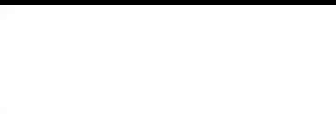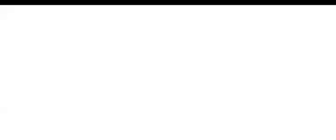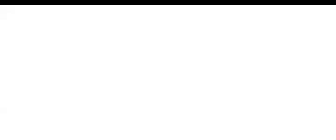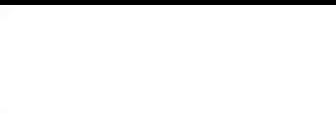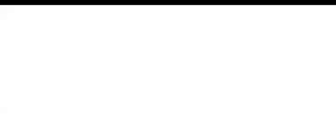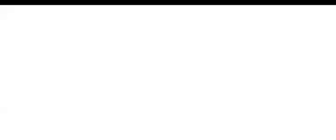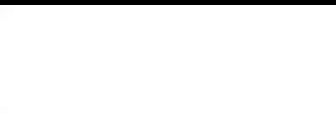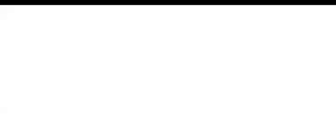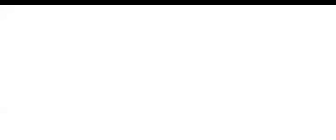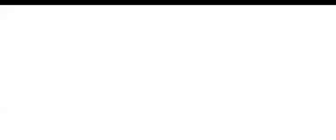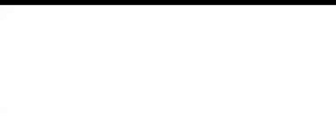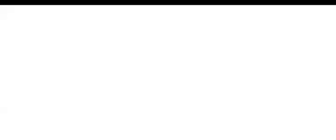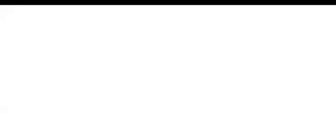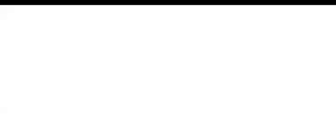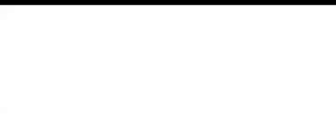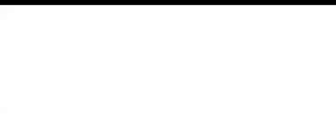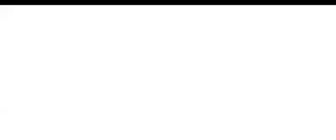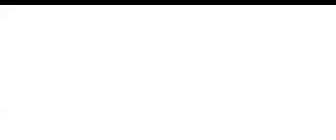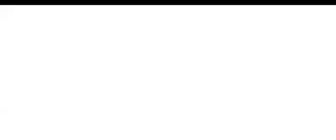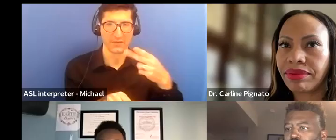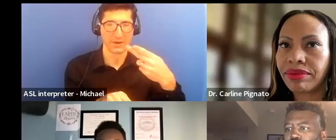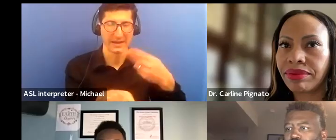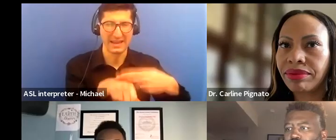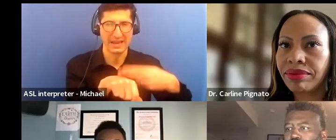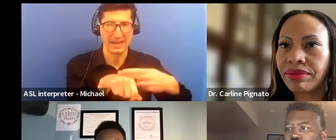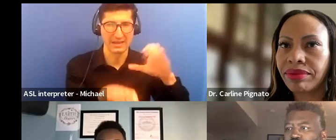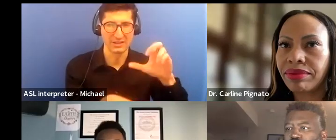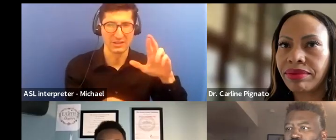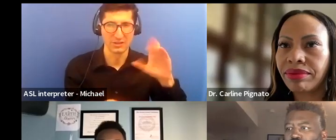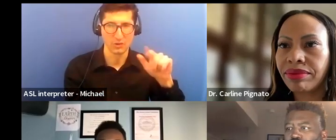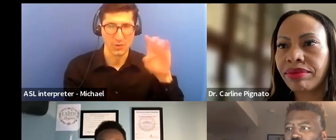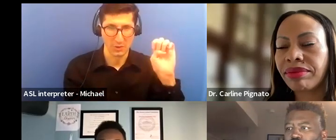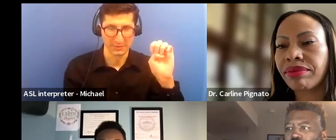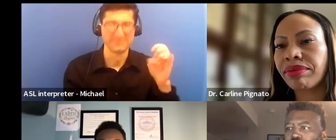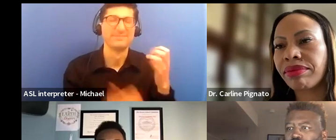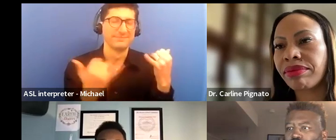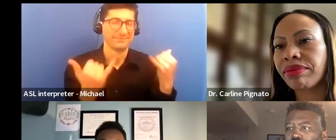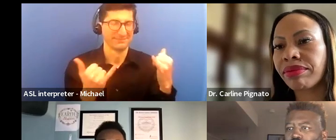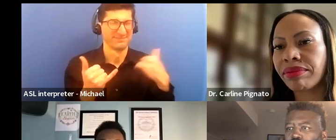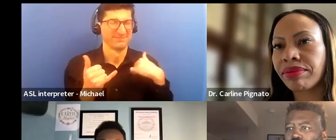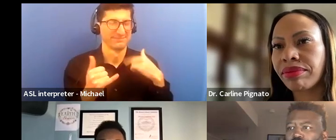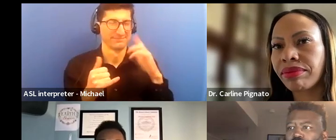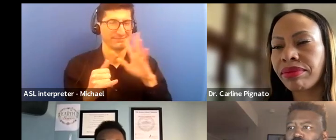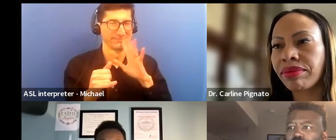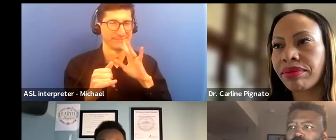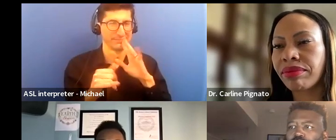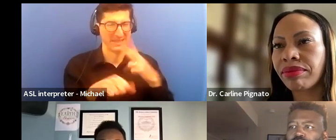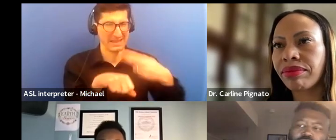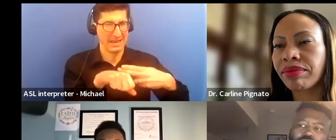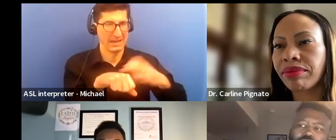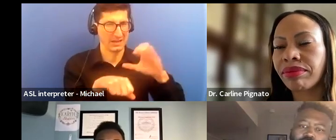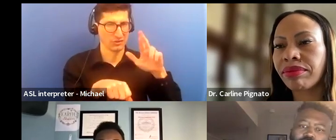interpreter. C'est un plaisir nous gagner pour nous avoir après-midi pour nous interpréter pour nous faire connaître